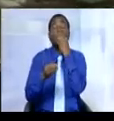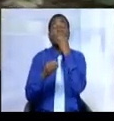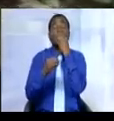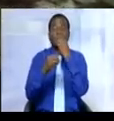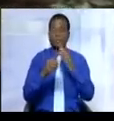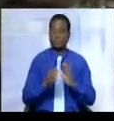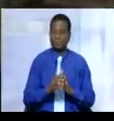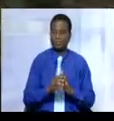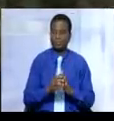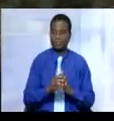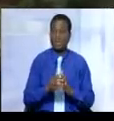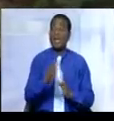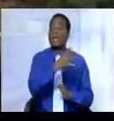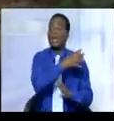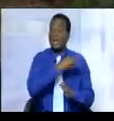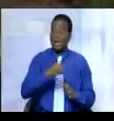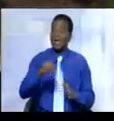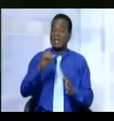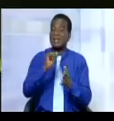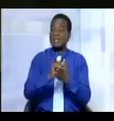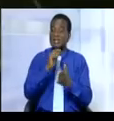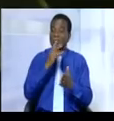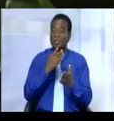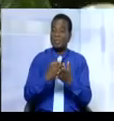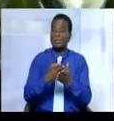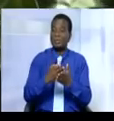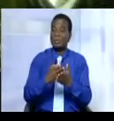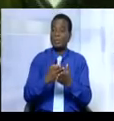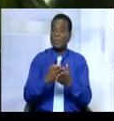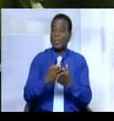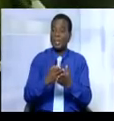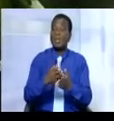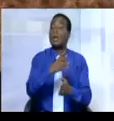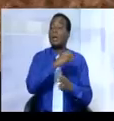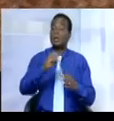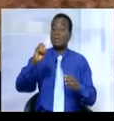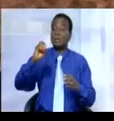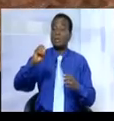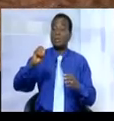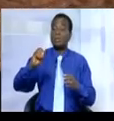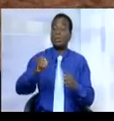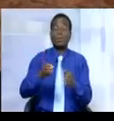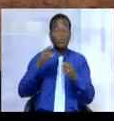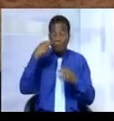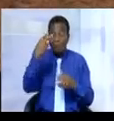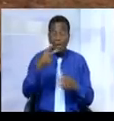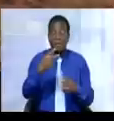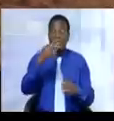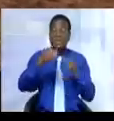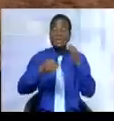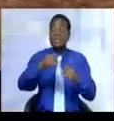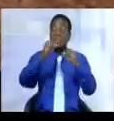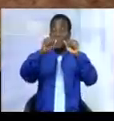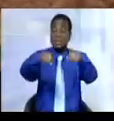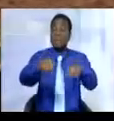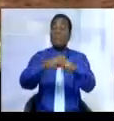en 2018. Un rêve devenu réalité. Dans l'œuvre de construction d'un pays modèle et dans le souci de